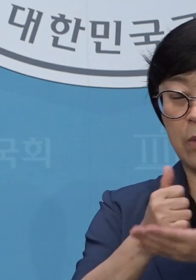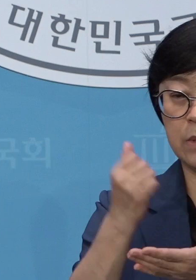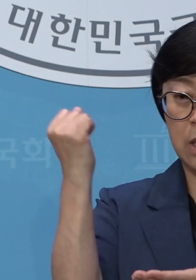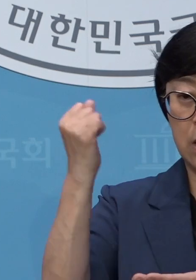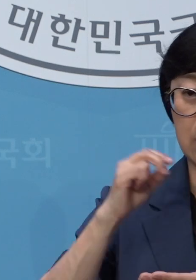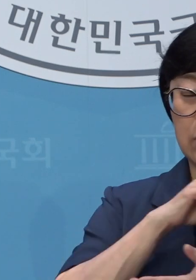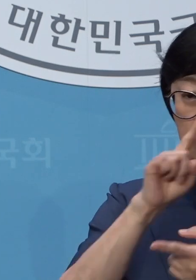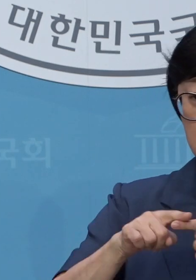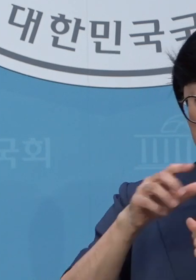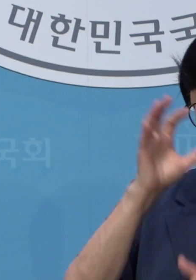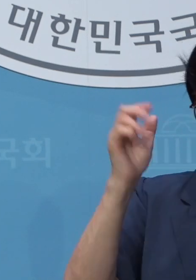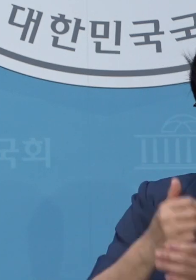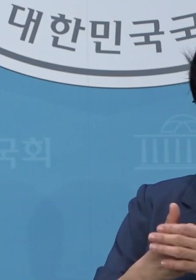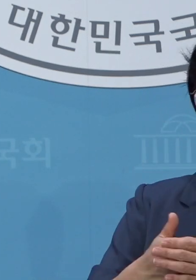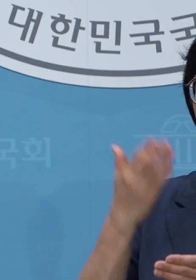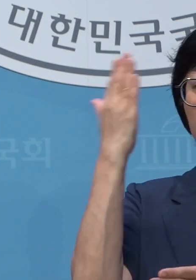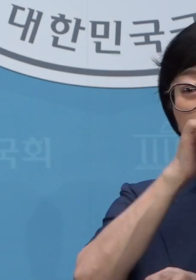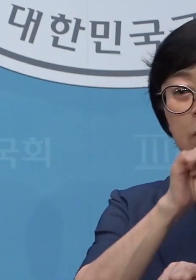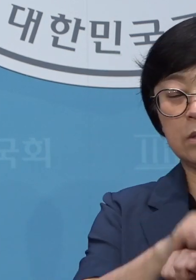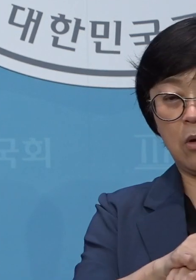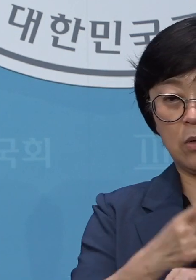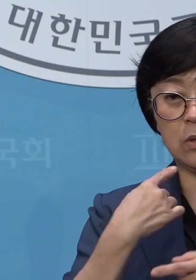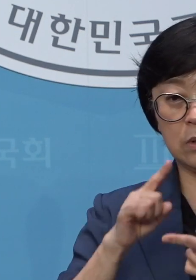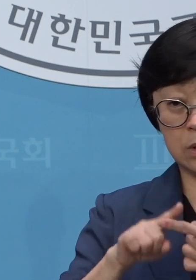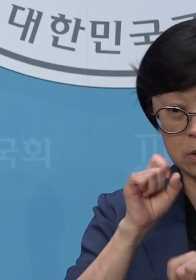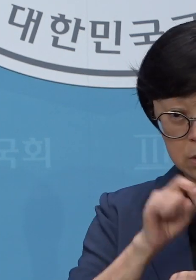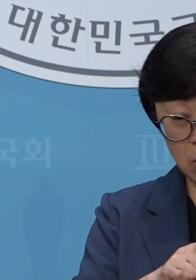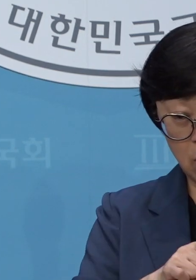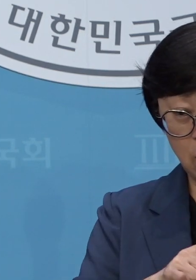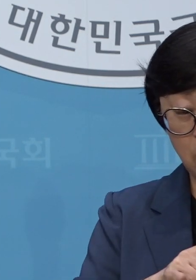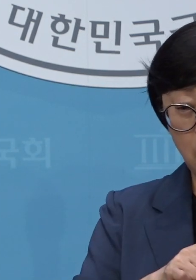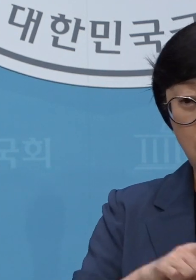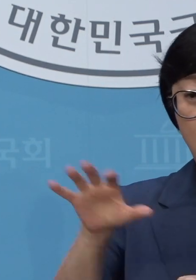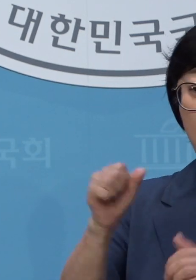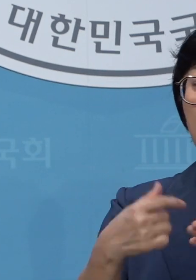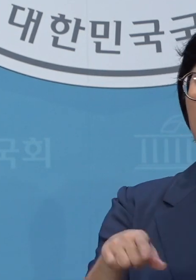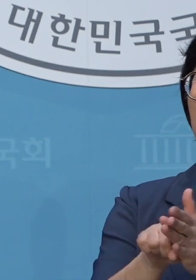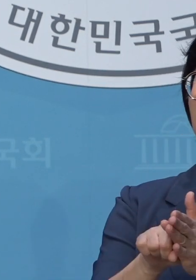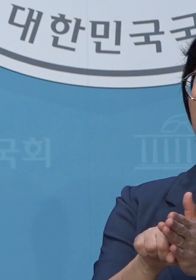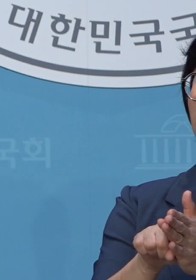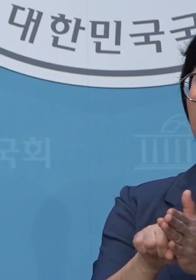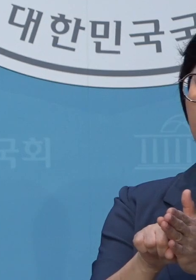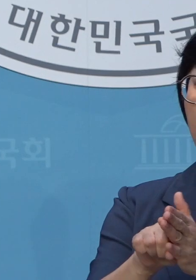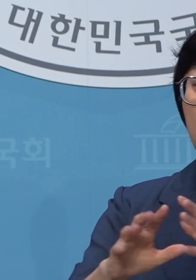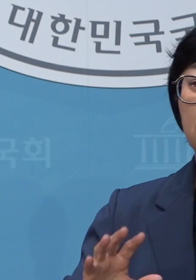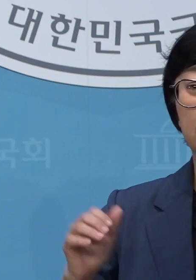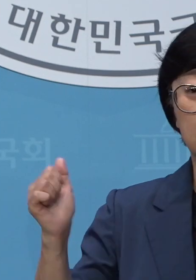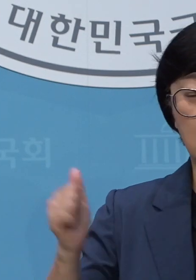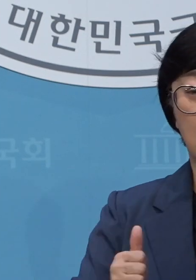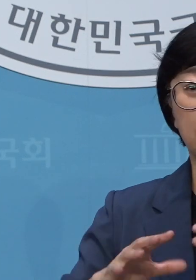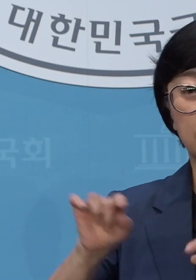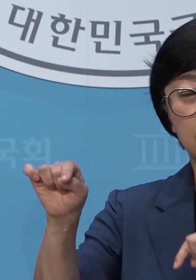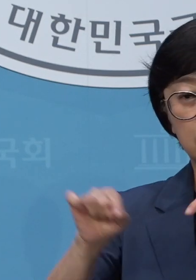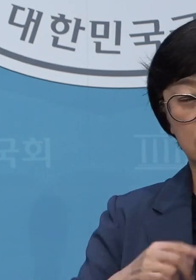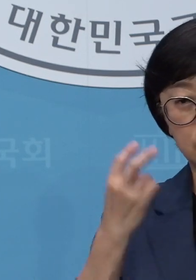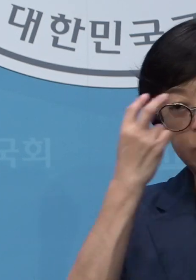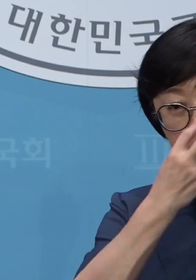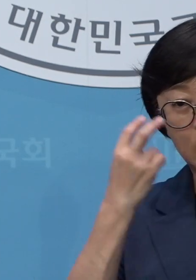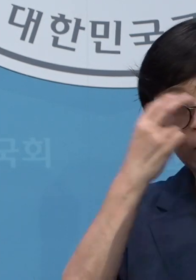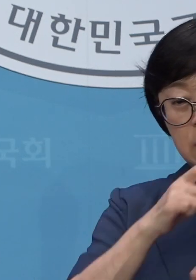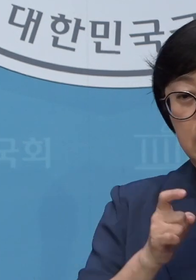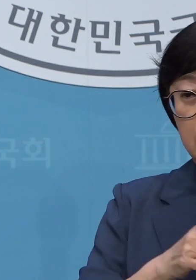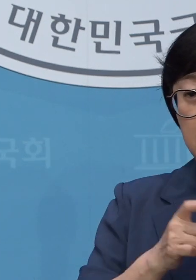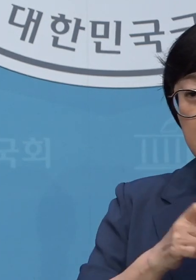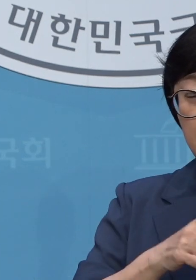벗어나 검찰 활동의 투명성과 정당성을 확보하기 위해서라도 국회의 국정조사는